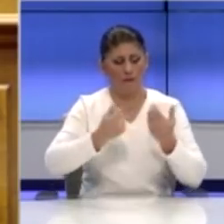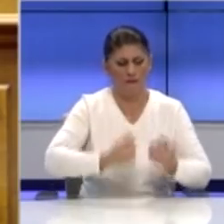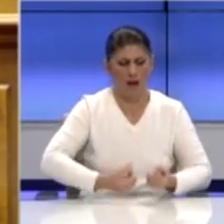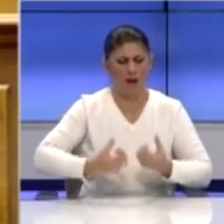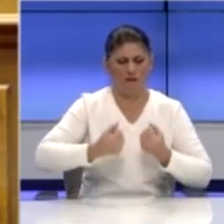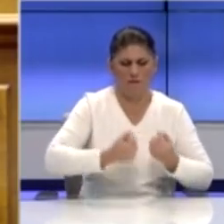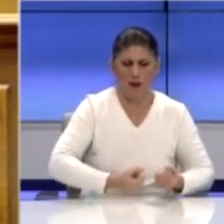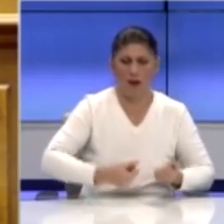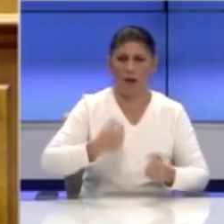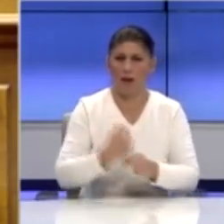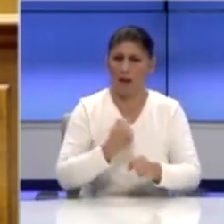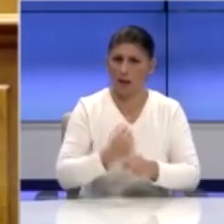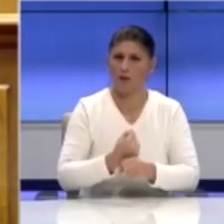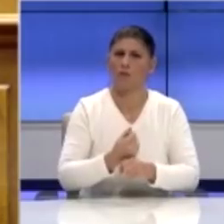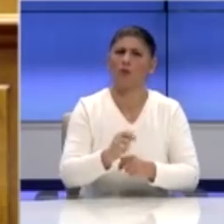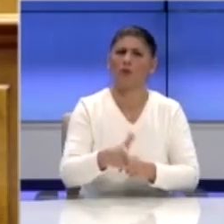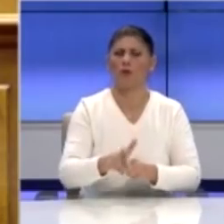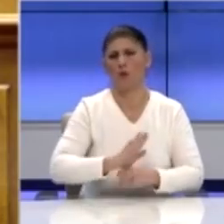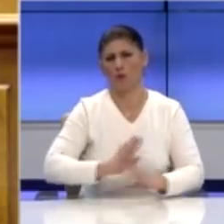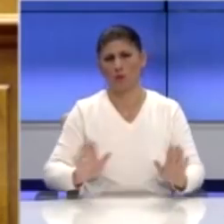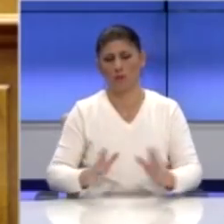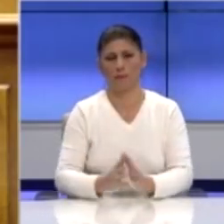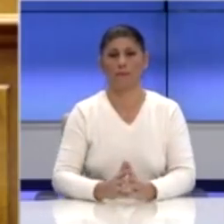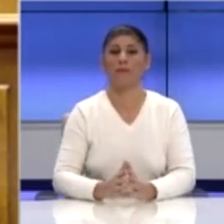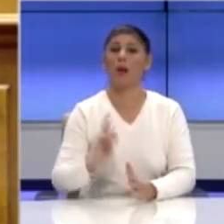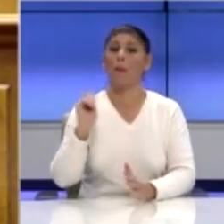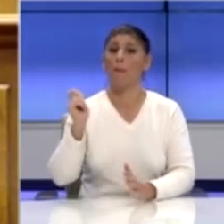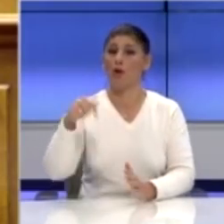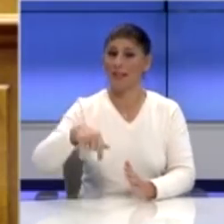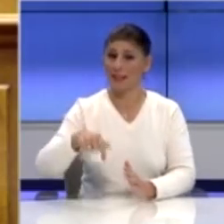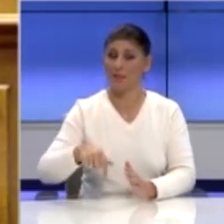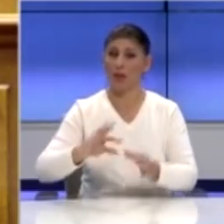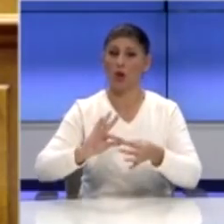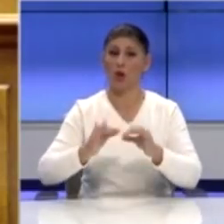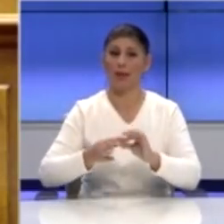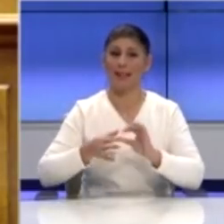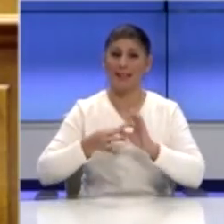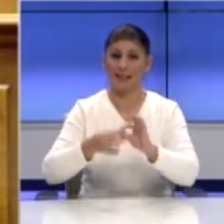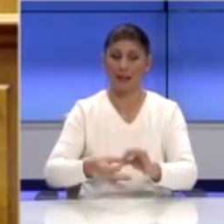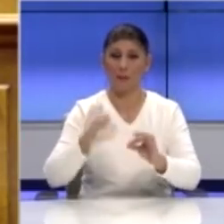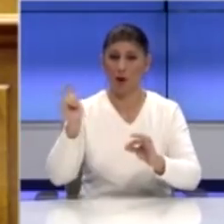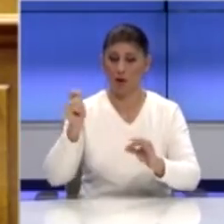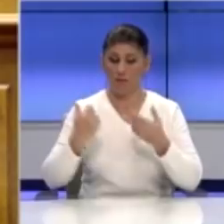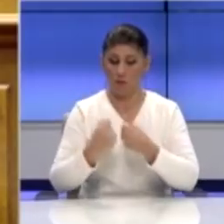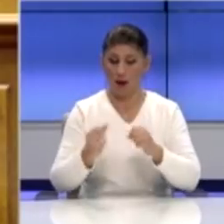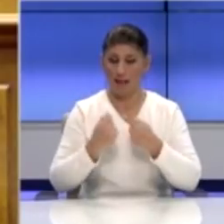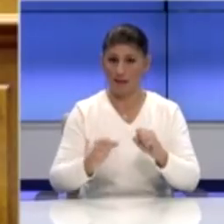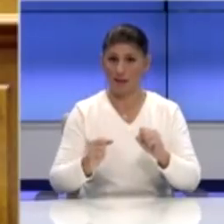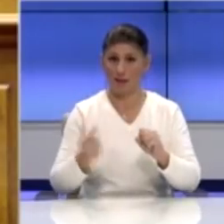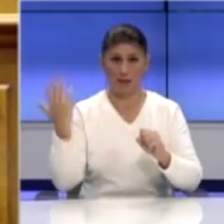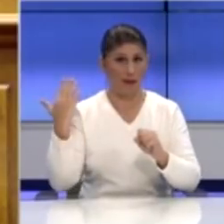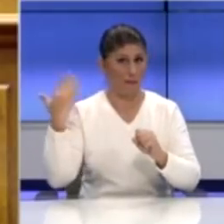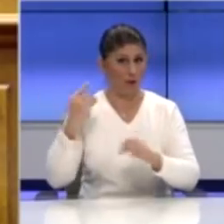βάρη στους εργαζόμενους σε λαϊκά στρώματα. Η πολιτική σας σήμερα αποτελεί οργανική συνέχεια της πολιτικής που άσκησε